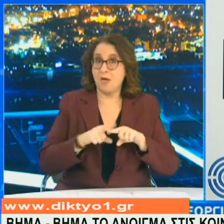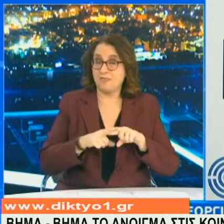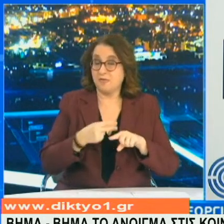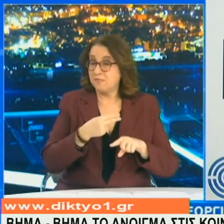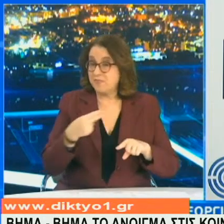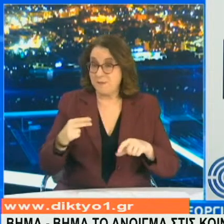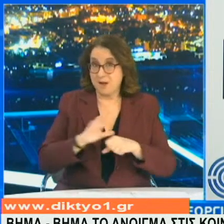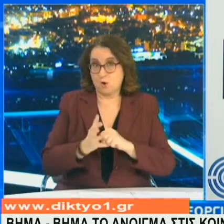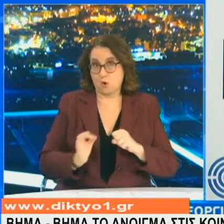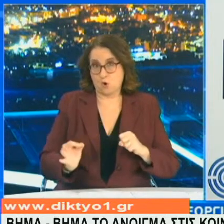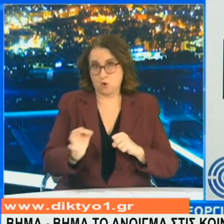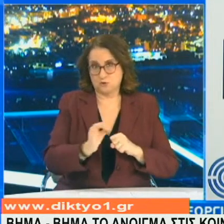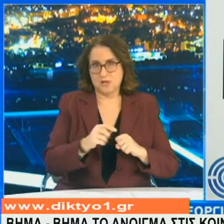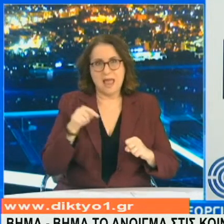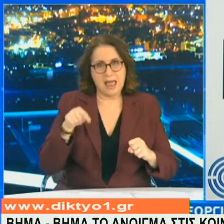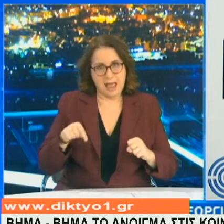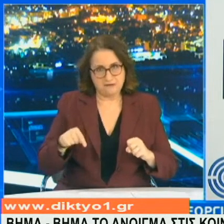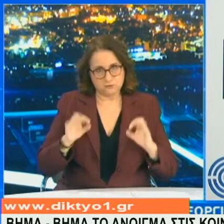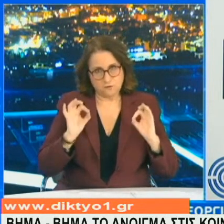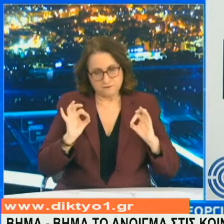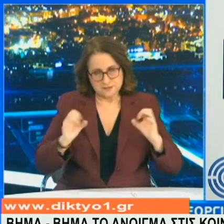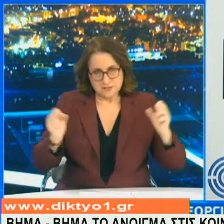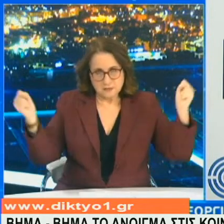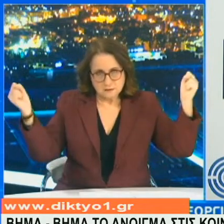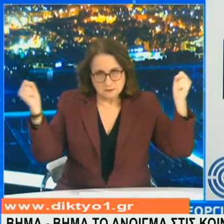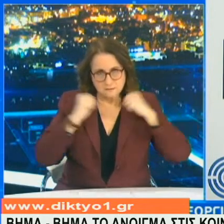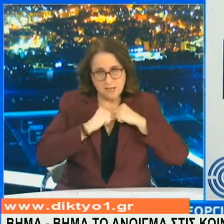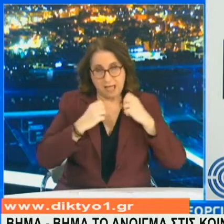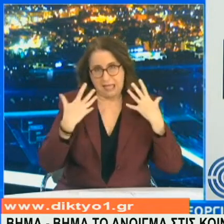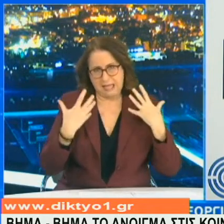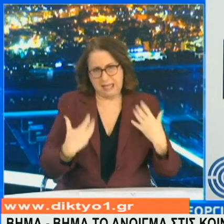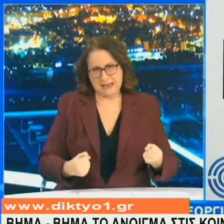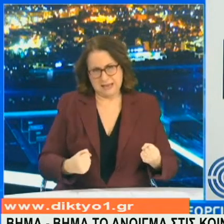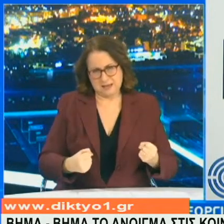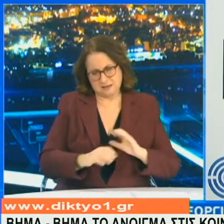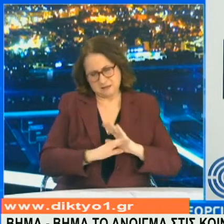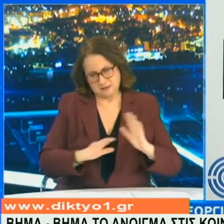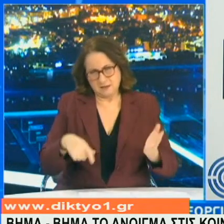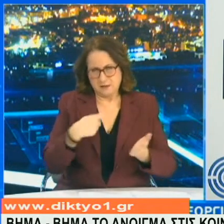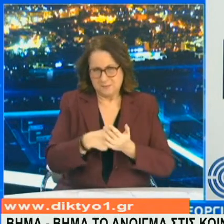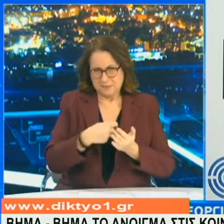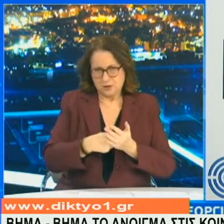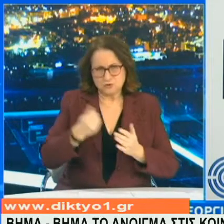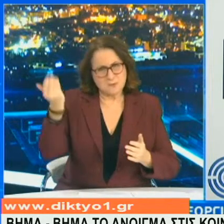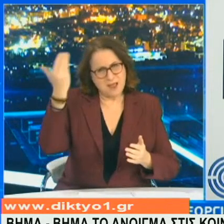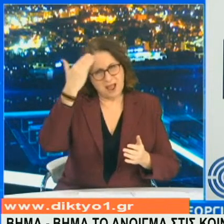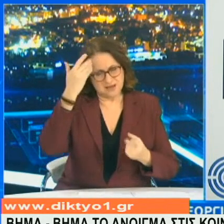κόστος. Κόστος σε ανθρώπινες ζωές, πάνω απ' όλα, και φυσικά κόστος στην οικονομία.